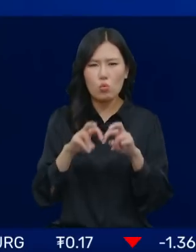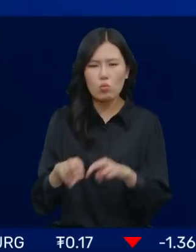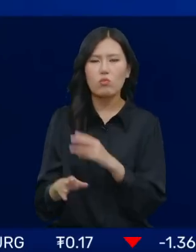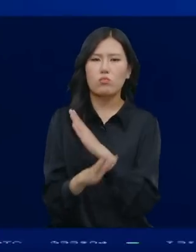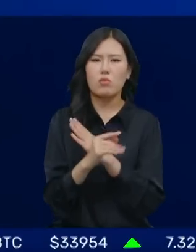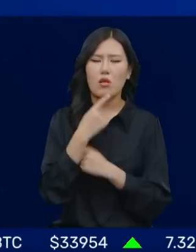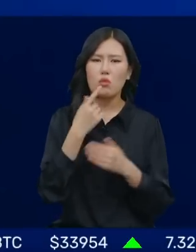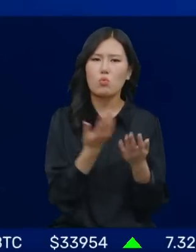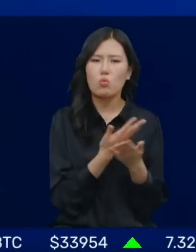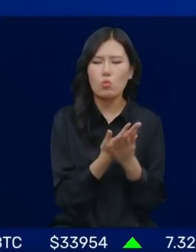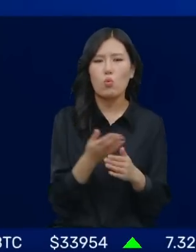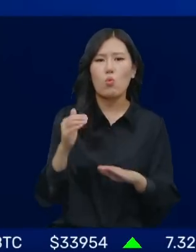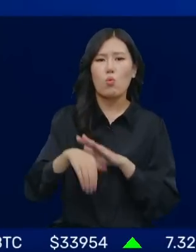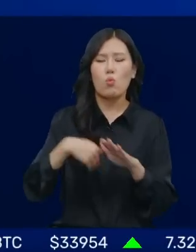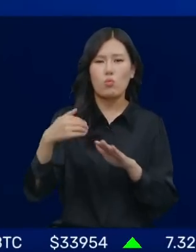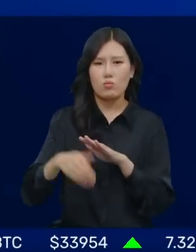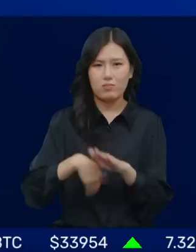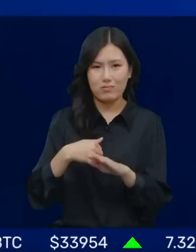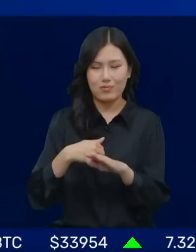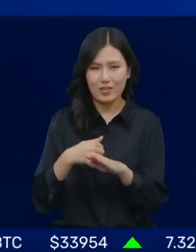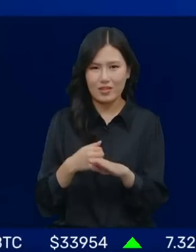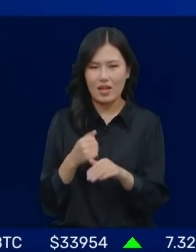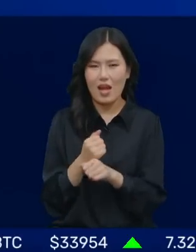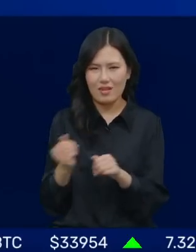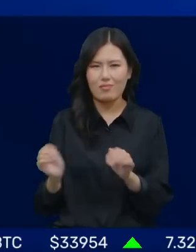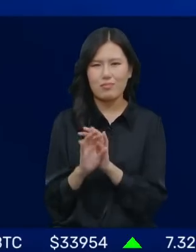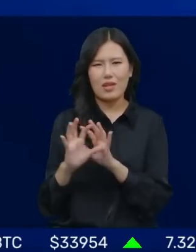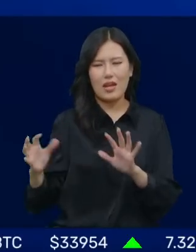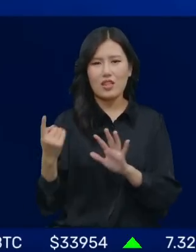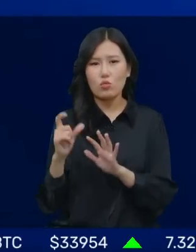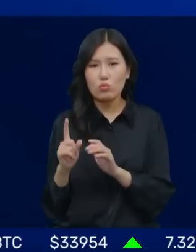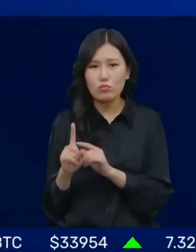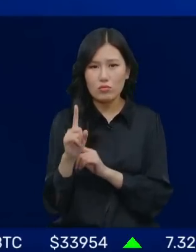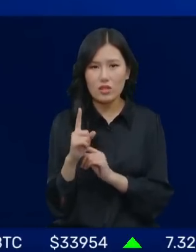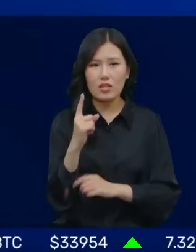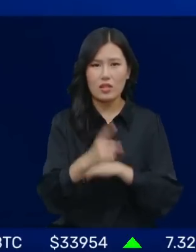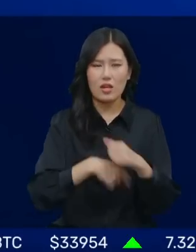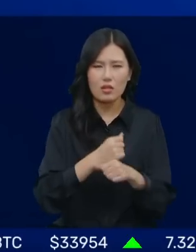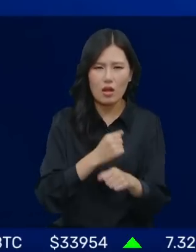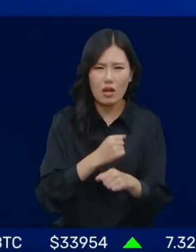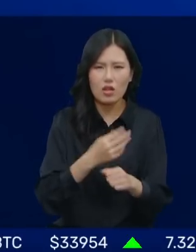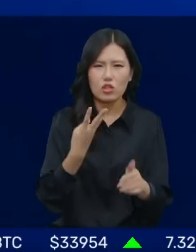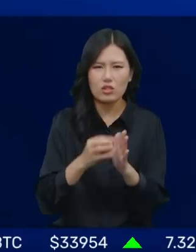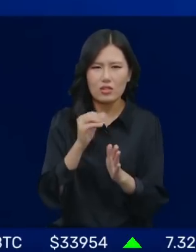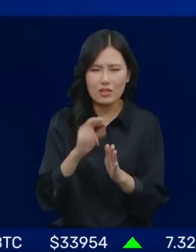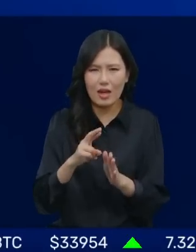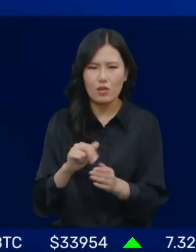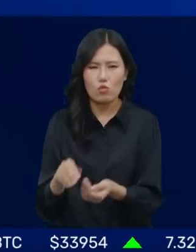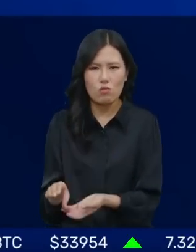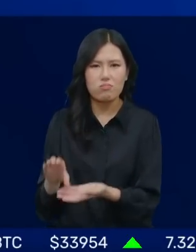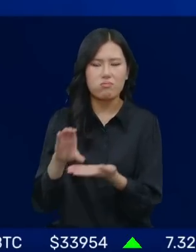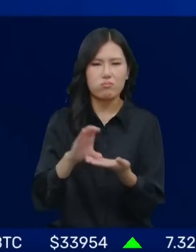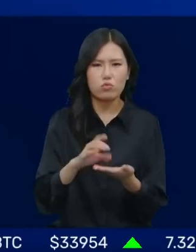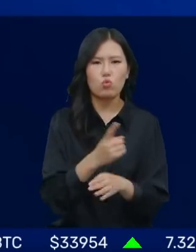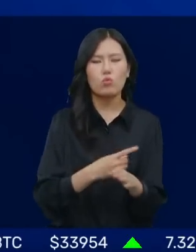уул уурхаа салбарт ажиллаж байгаа нэг ажилтан одоо жилд дунджаар 90 сая төгрөгийн бүтээгдэхүүн үйлдвэрлэдэг юм байна. За гэтэл эсвэргээр энэ салбарт маш